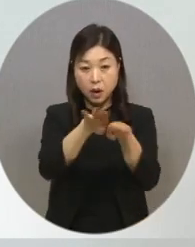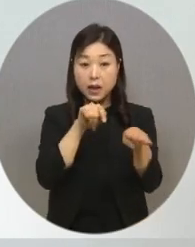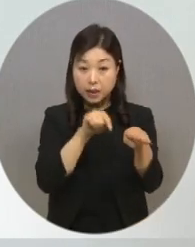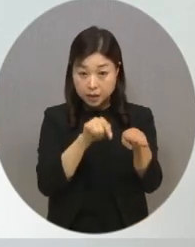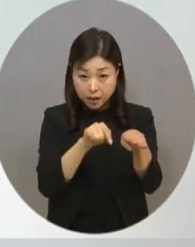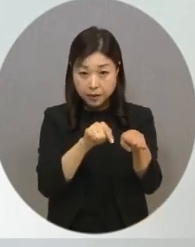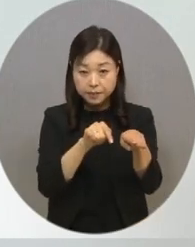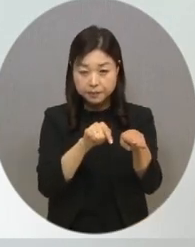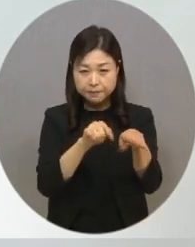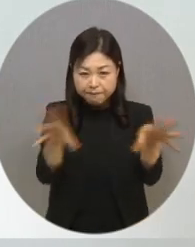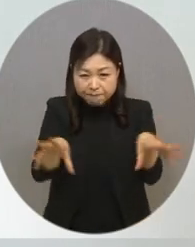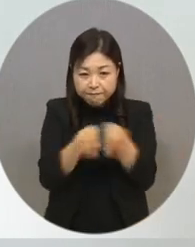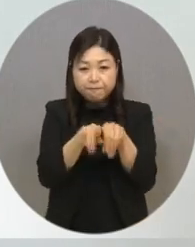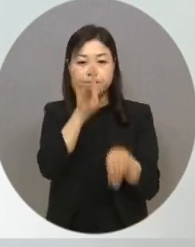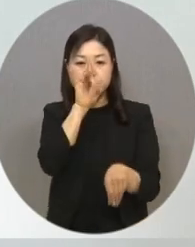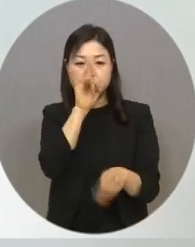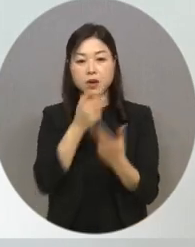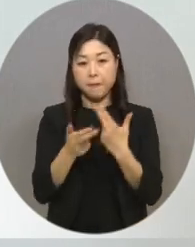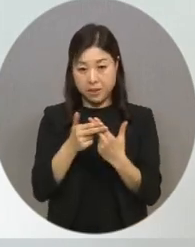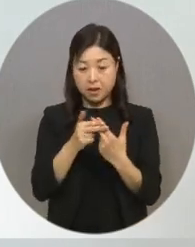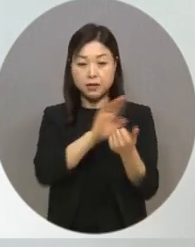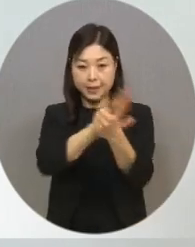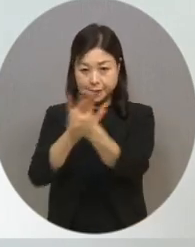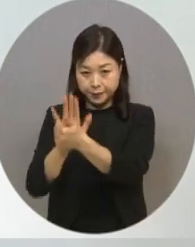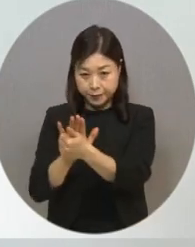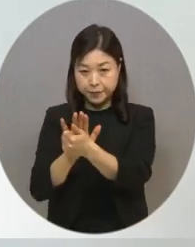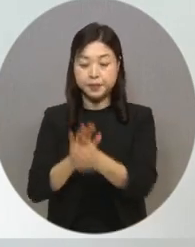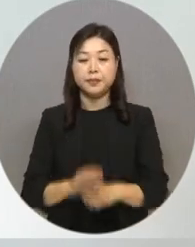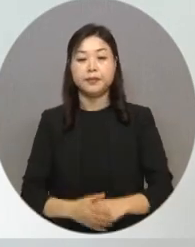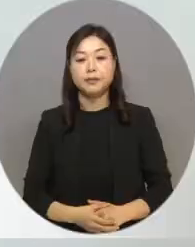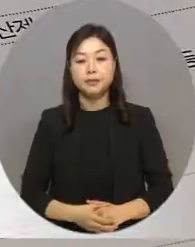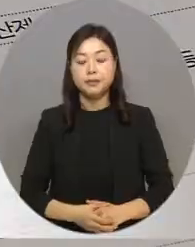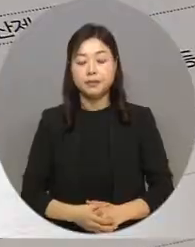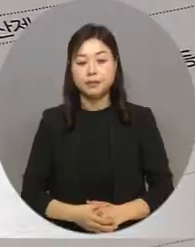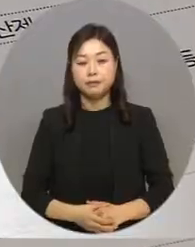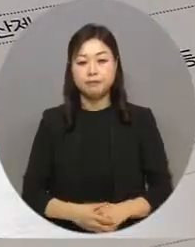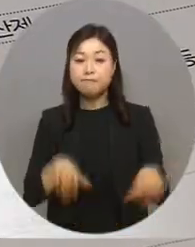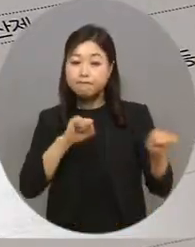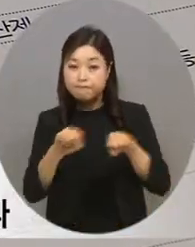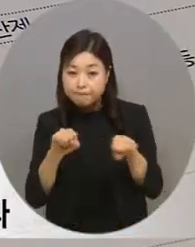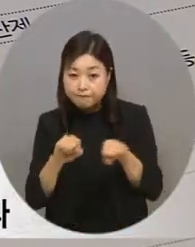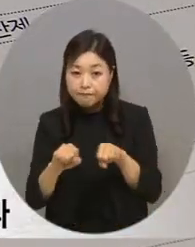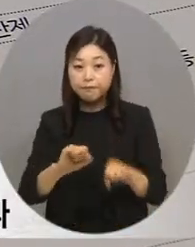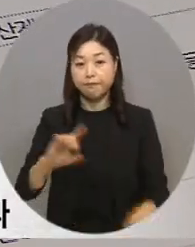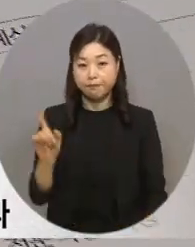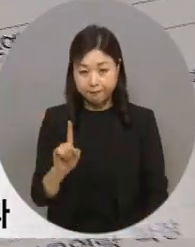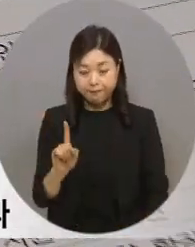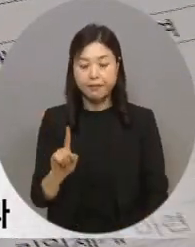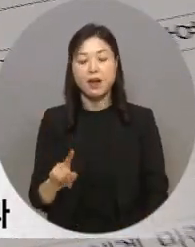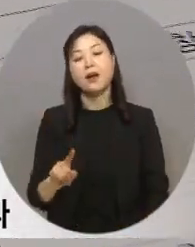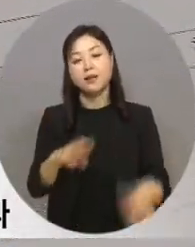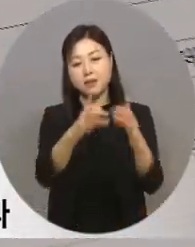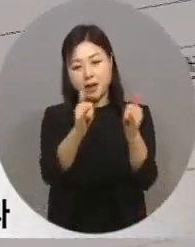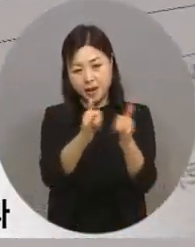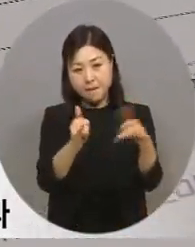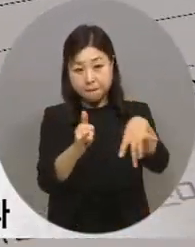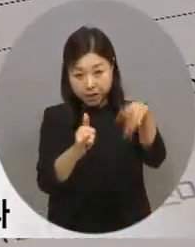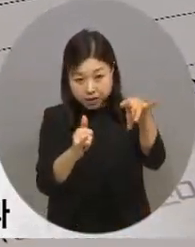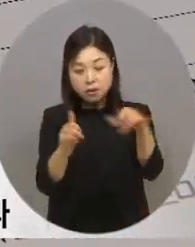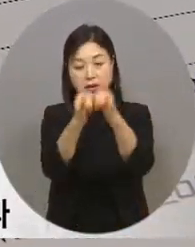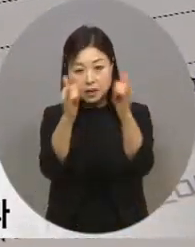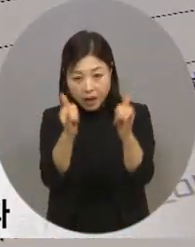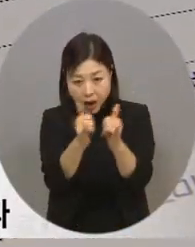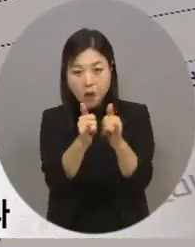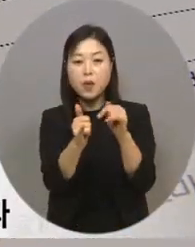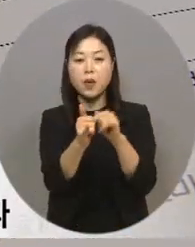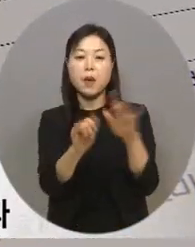복지관을 중앙협회 차원에서 지원을 하고 있고요. 주요 활동으로는 사람 중심 사회 모델,